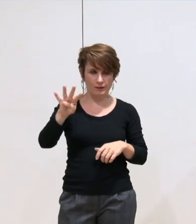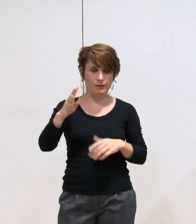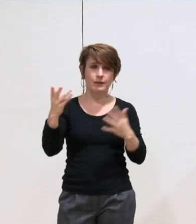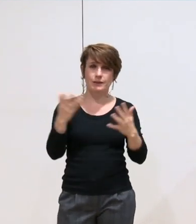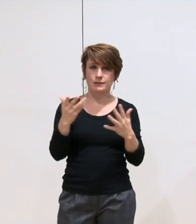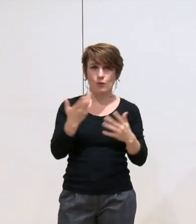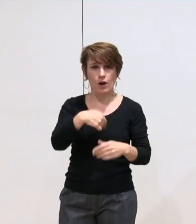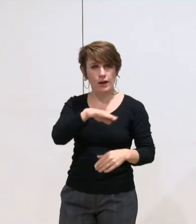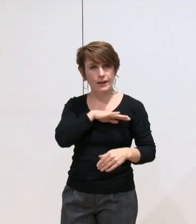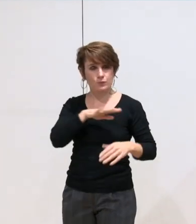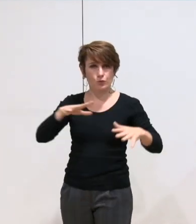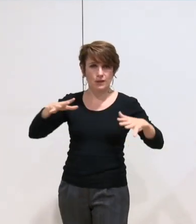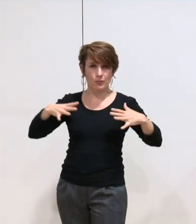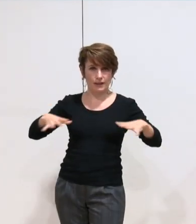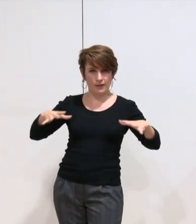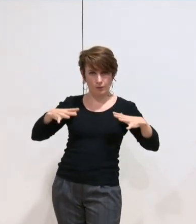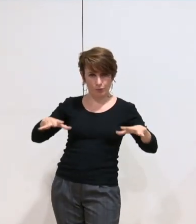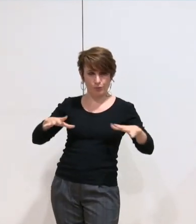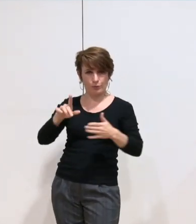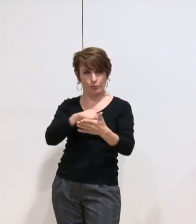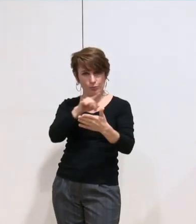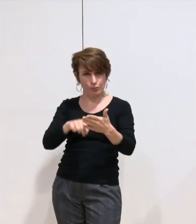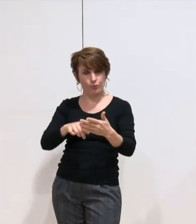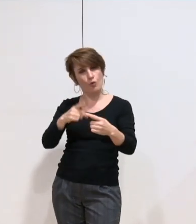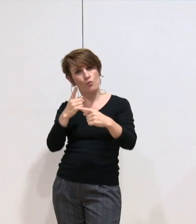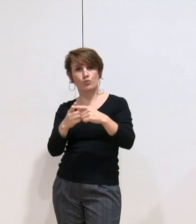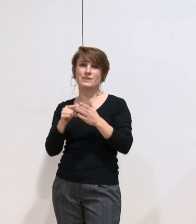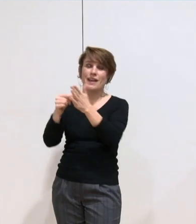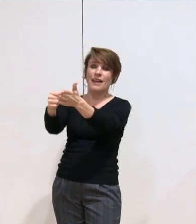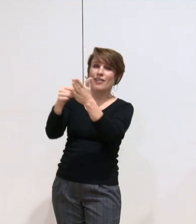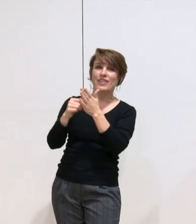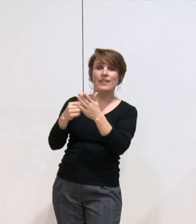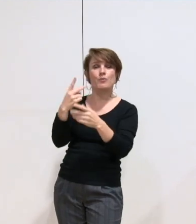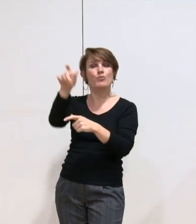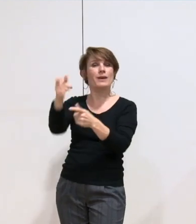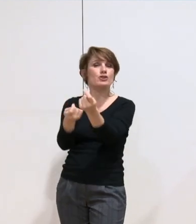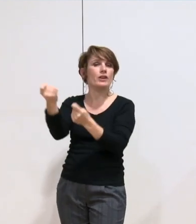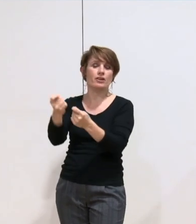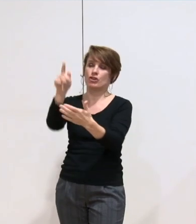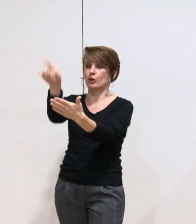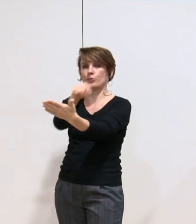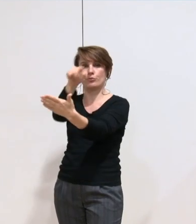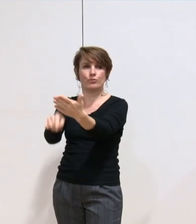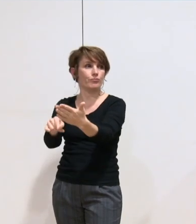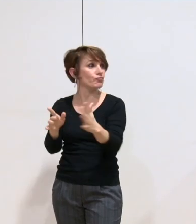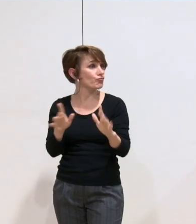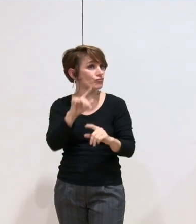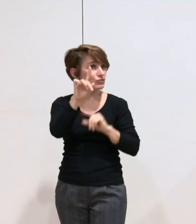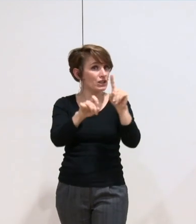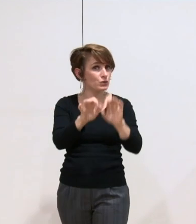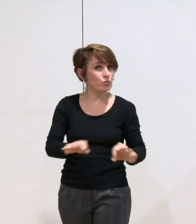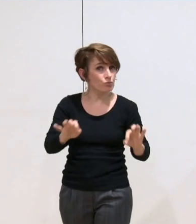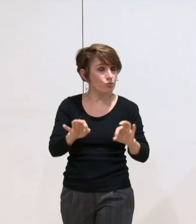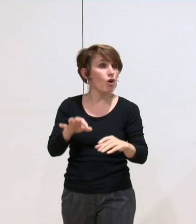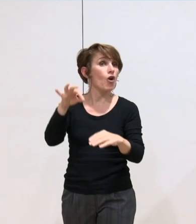de responsabilité, est une remise gracieuse en faveur d'un régisseur. Y a-t-il des questions ? Non, je la mets aux voix. Qui ne